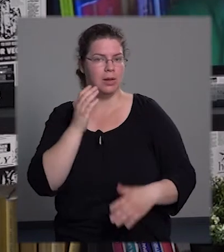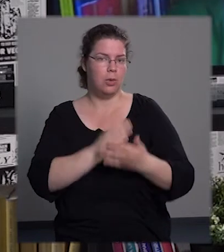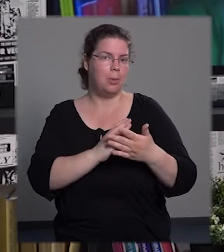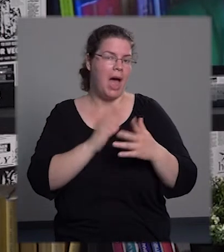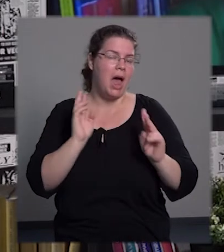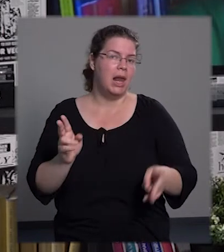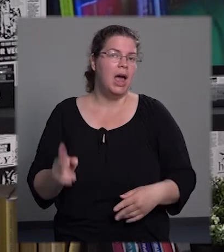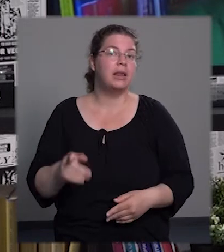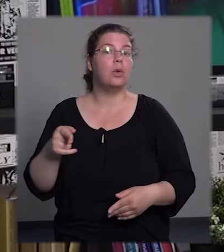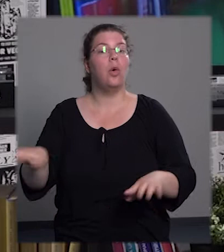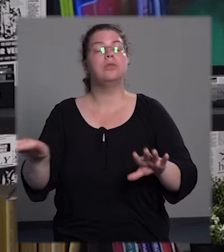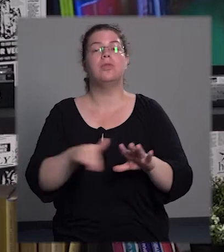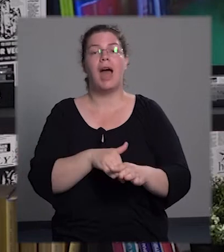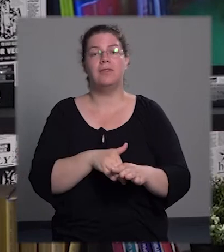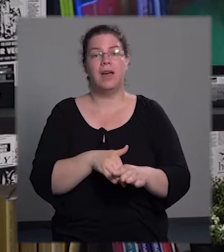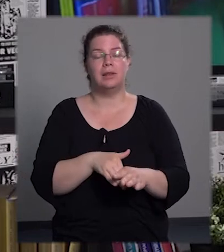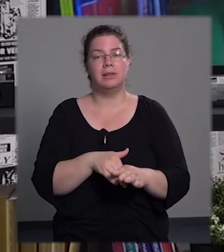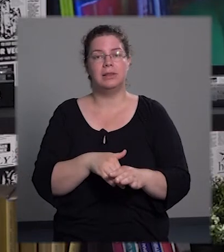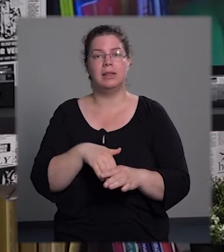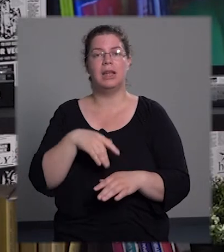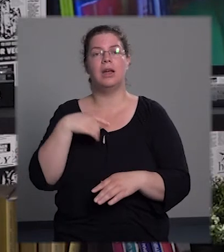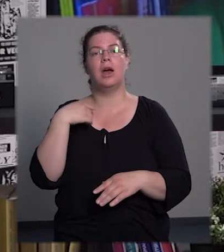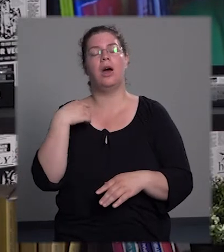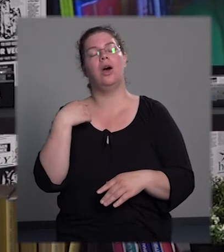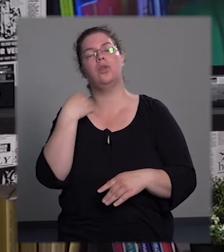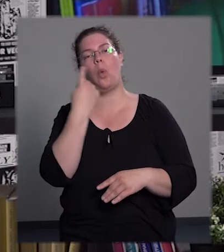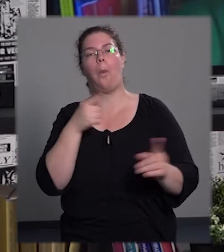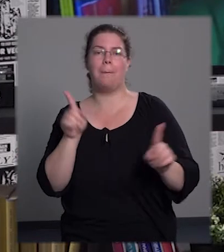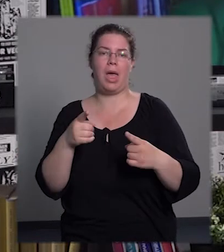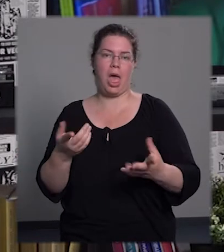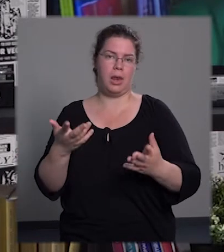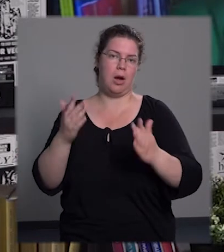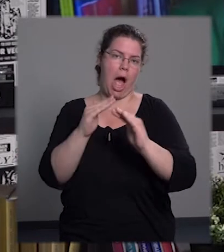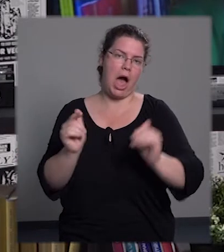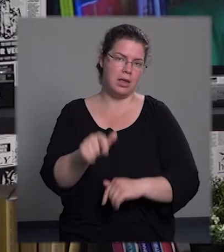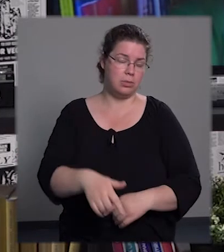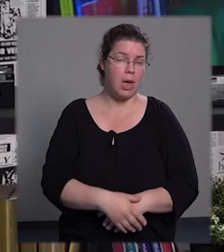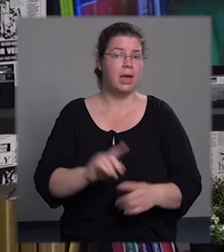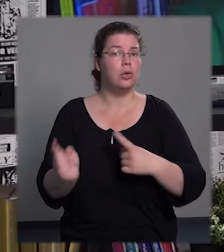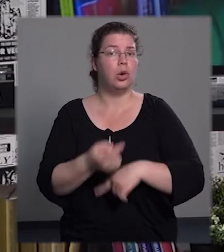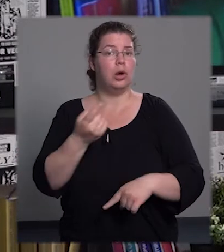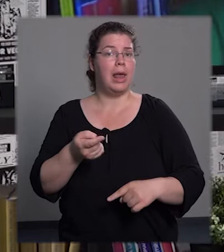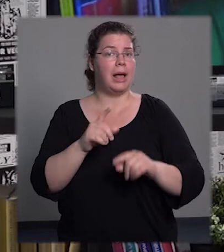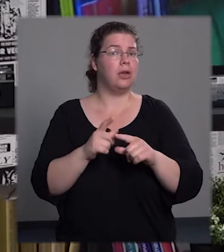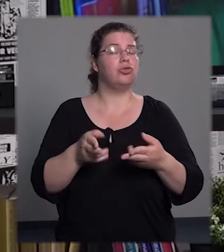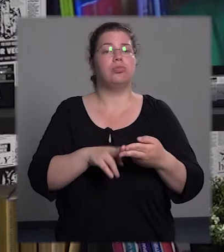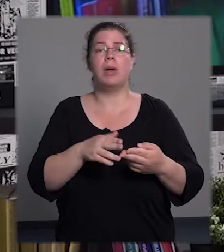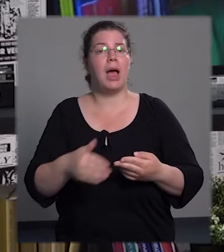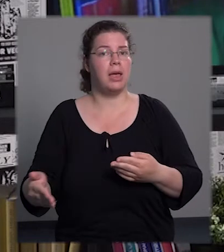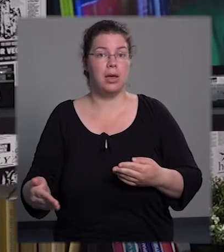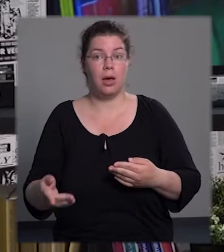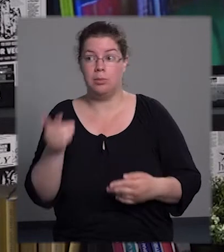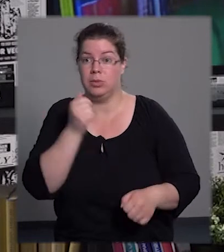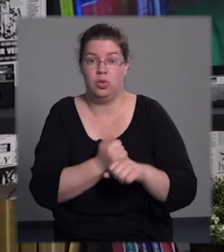akkor őt fölvették a operaházba. Tehát azért ez egy nagyon különleges pályakép, tehát mit keres Neményi Lili